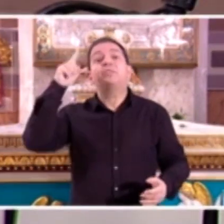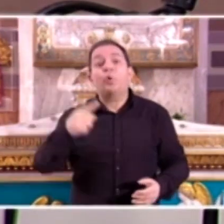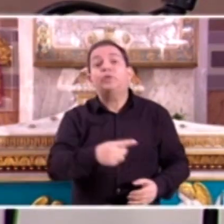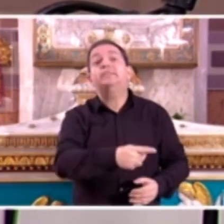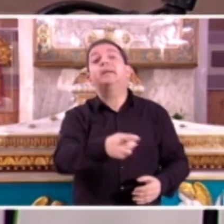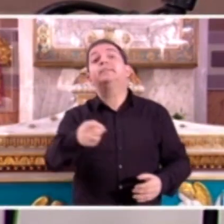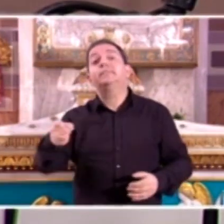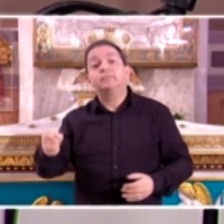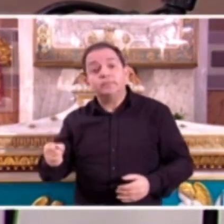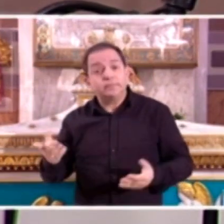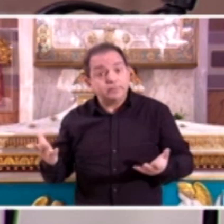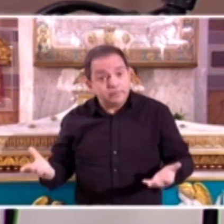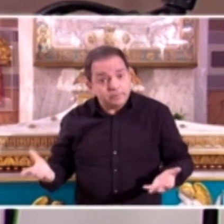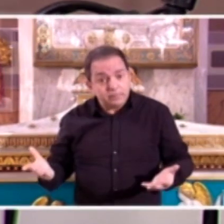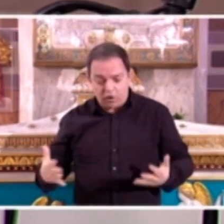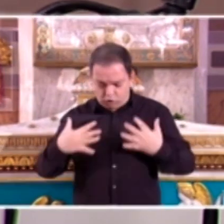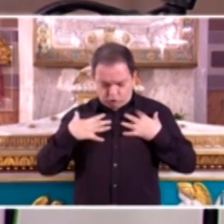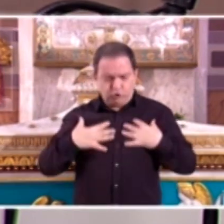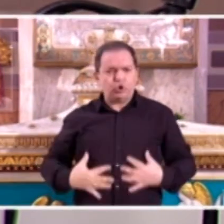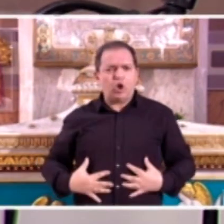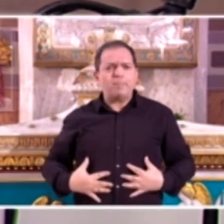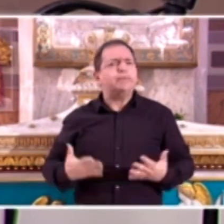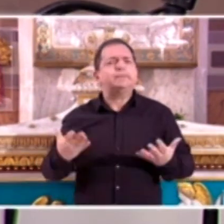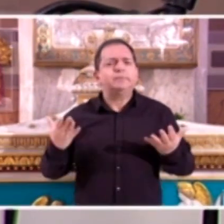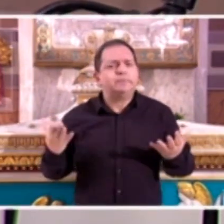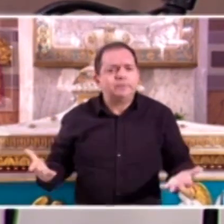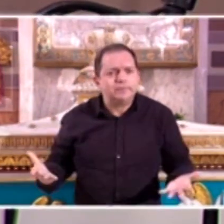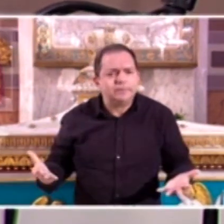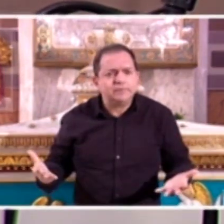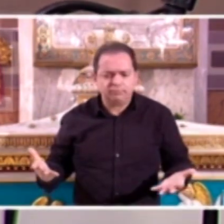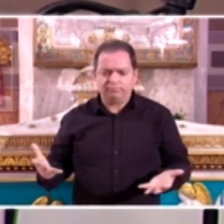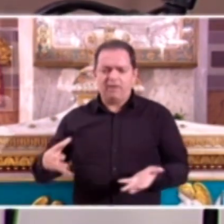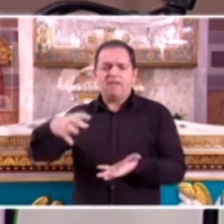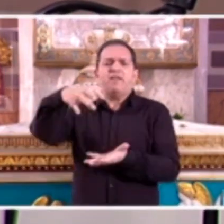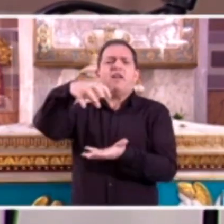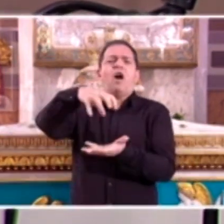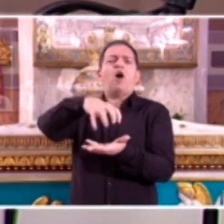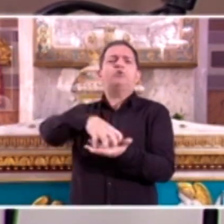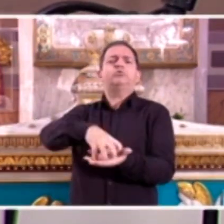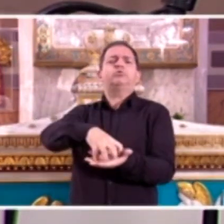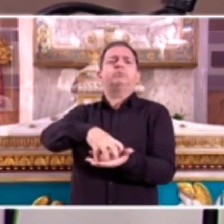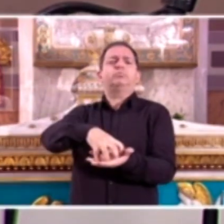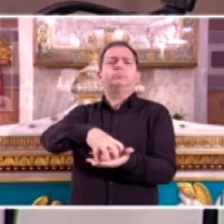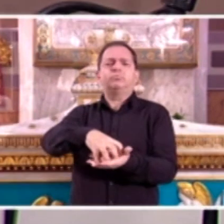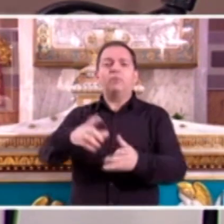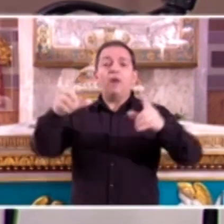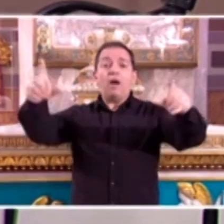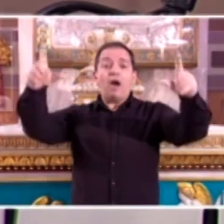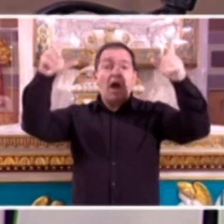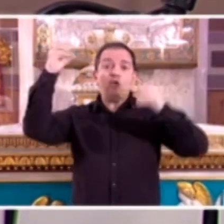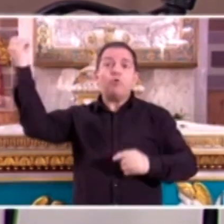Είδατε ότι το σώμα ημών ναός του εν ημίν Αγίου